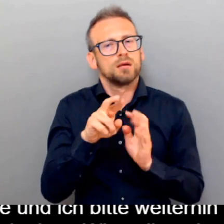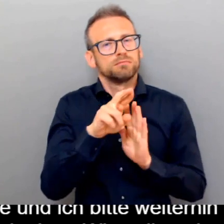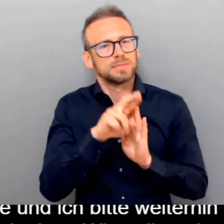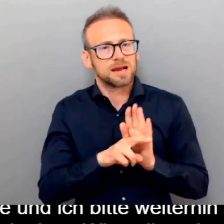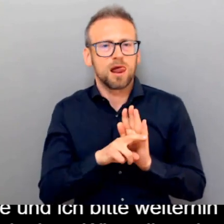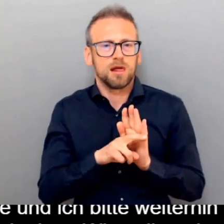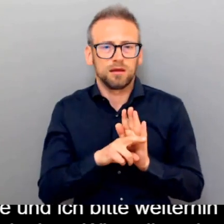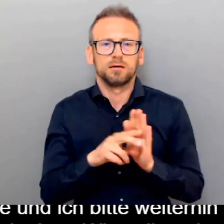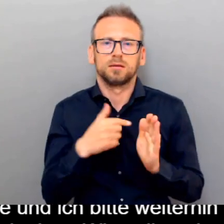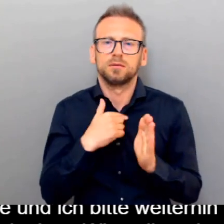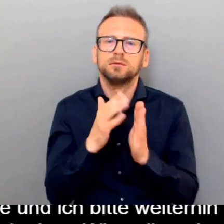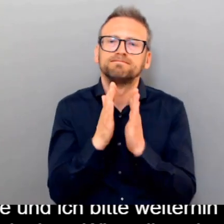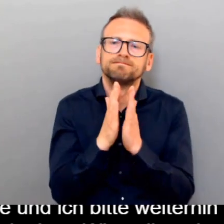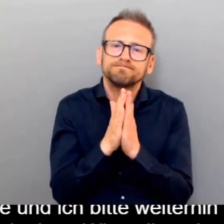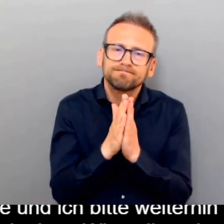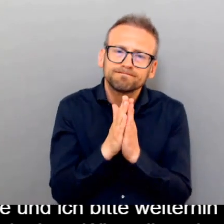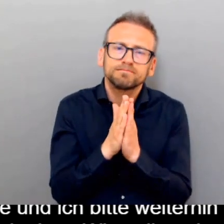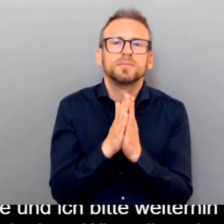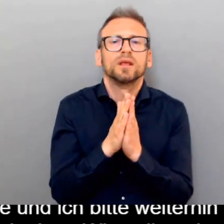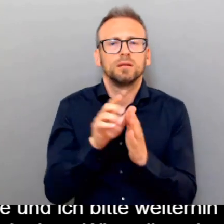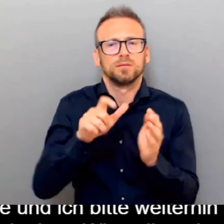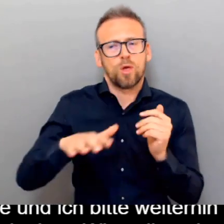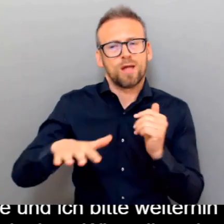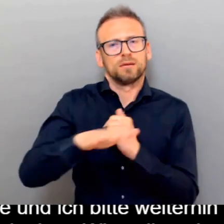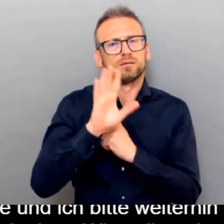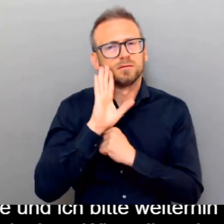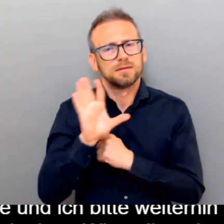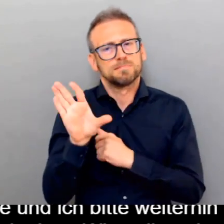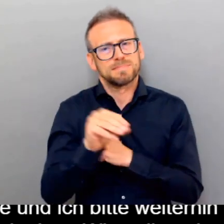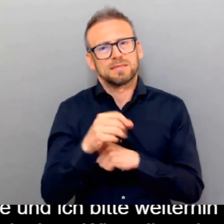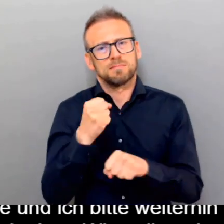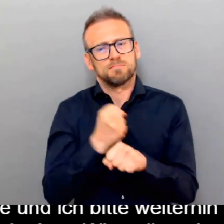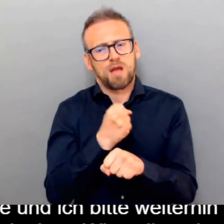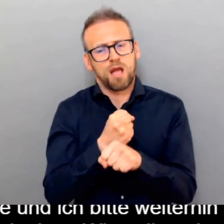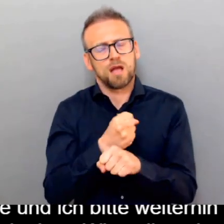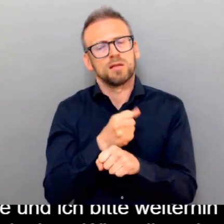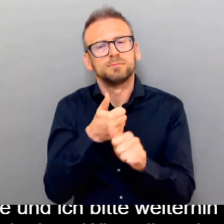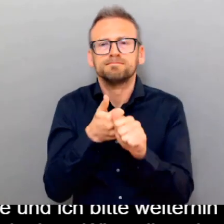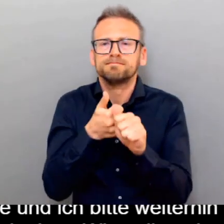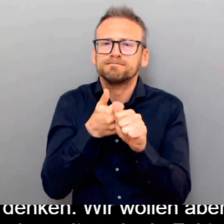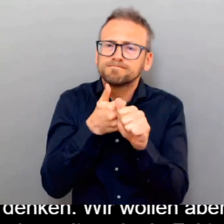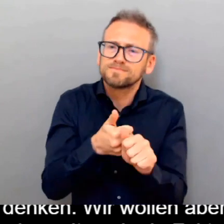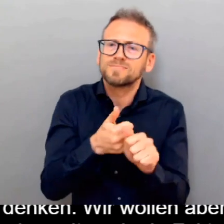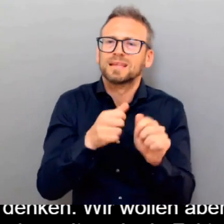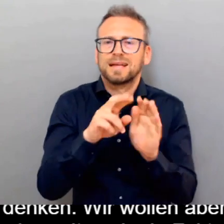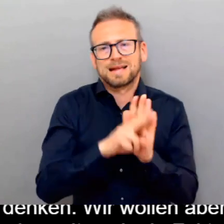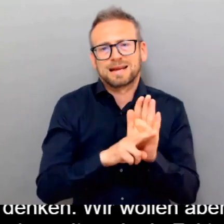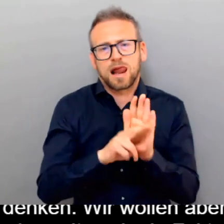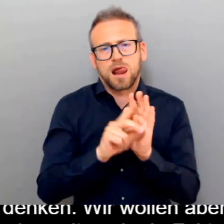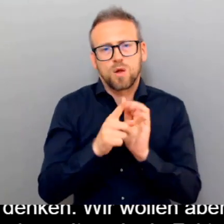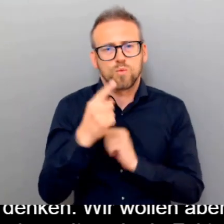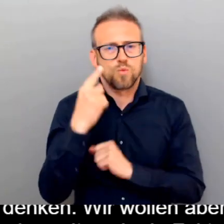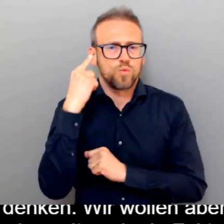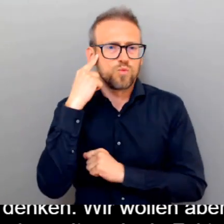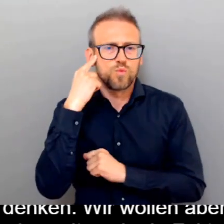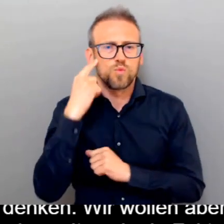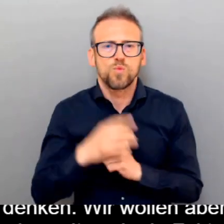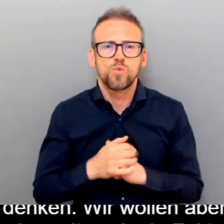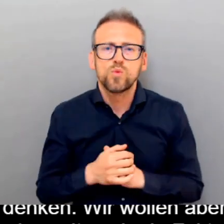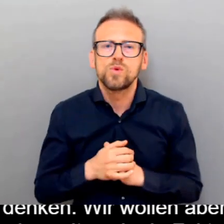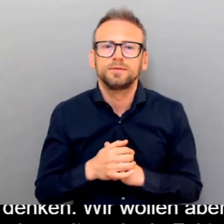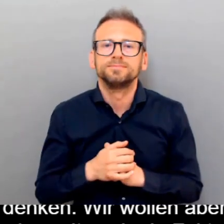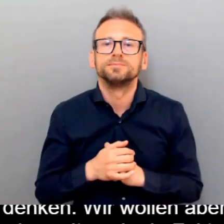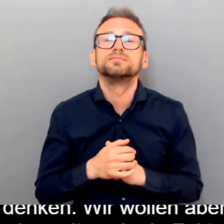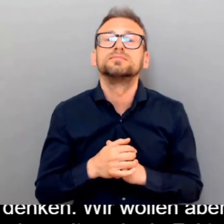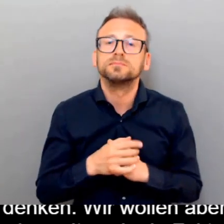vorgegeben hat, wo man gesagt hat, wenn 50 Fälle pro 100.000 Einwohner, wenn diese Zahl überschritten wird,